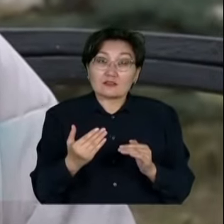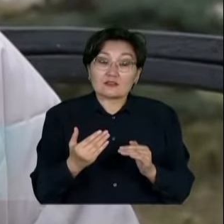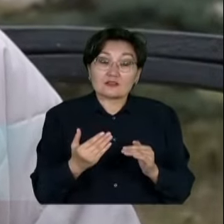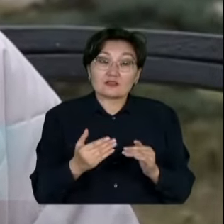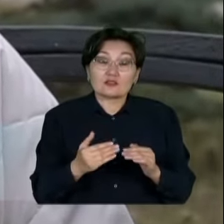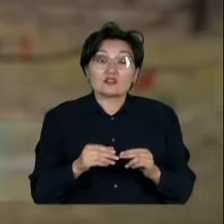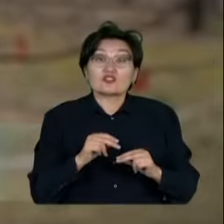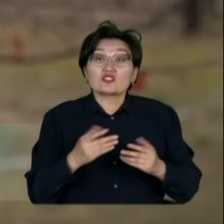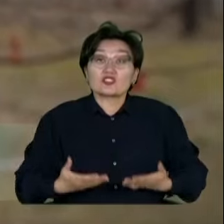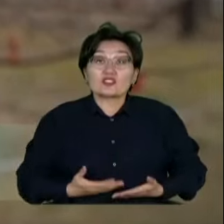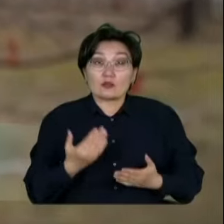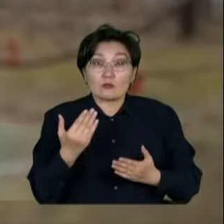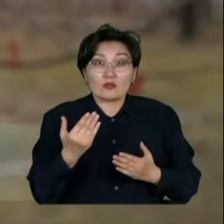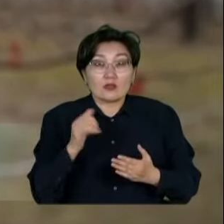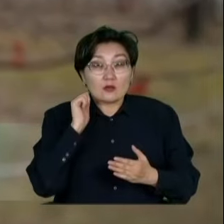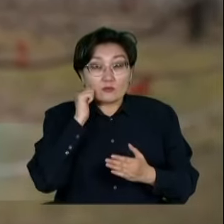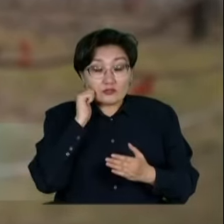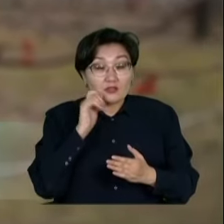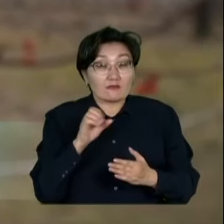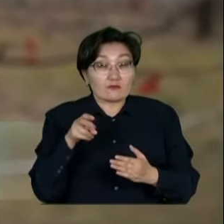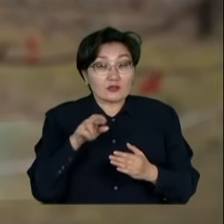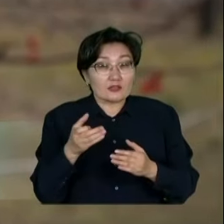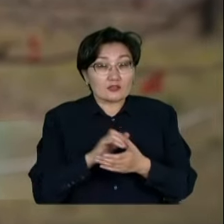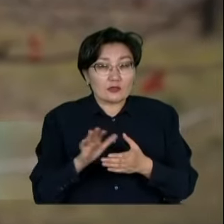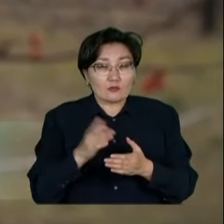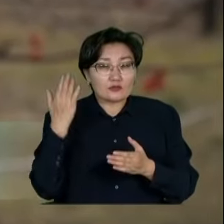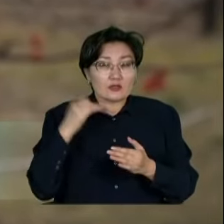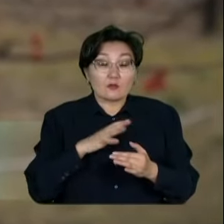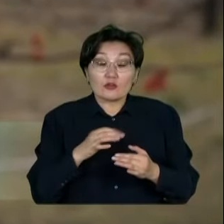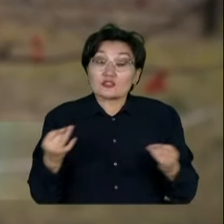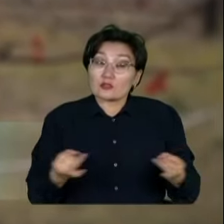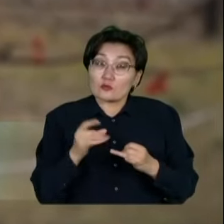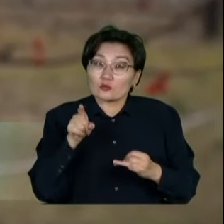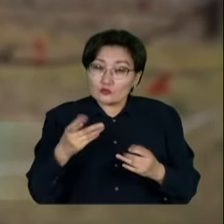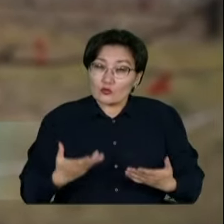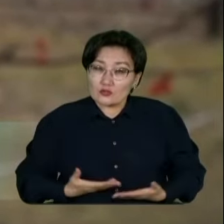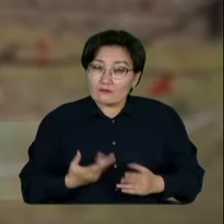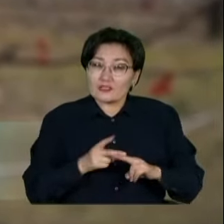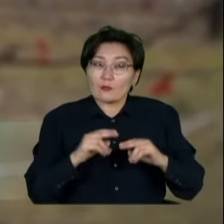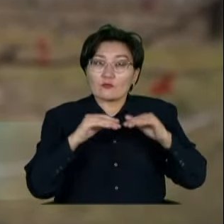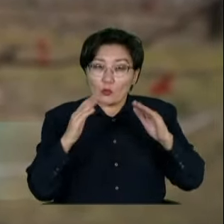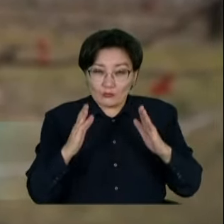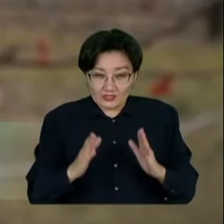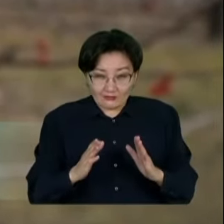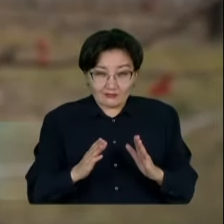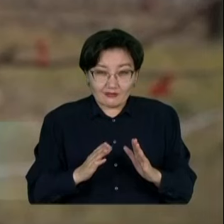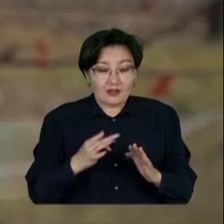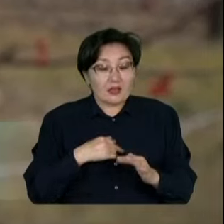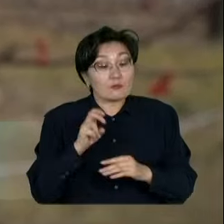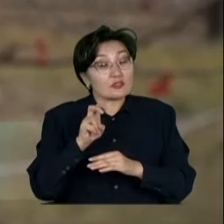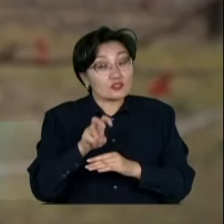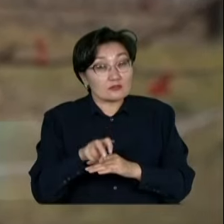это жизнь ее. С бабой Валей мы знакомы не так давно, мне просто стало интересно, кто живет в этом домике. Я